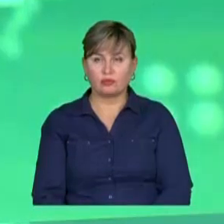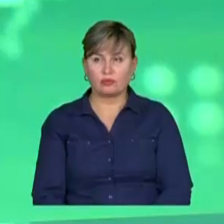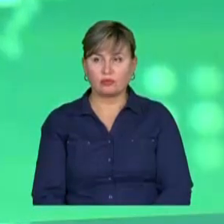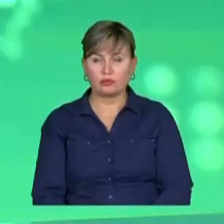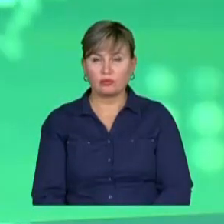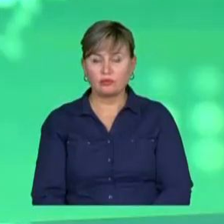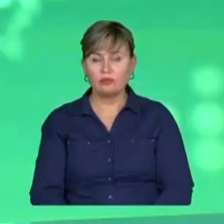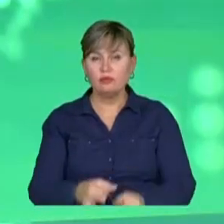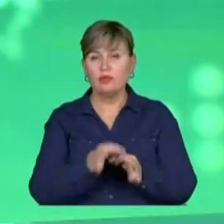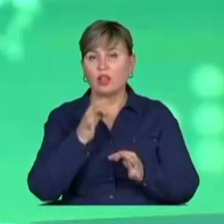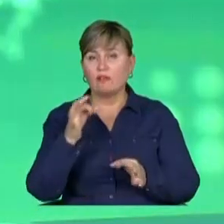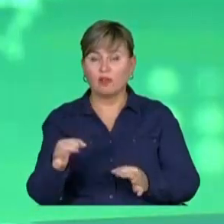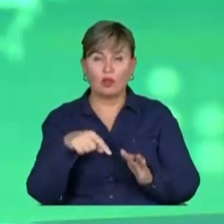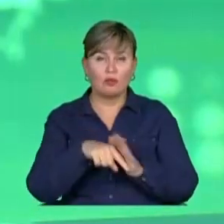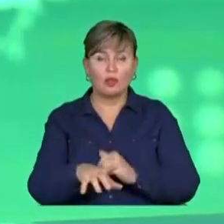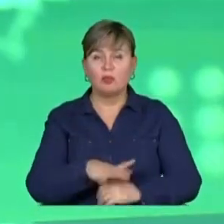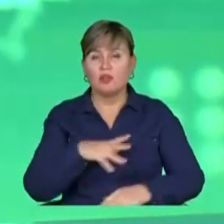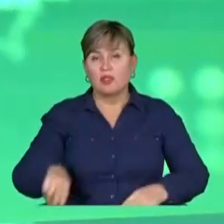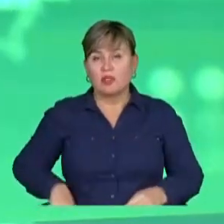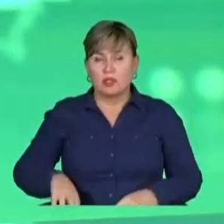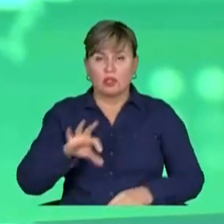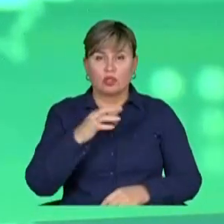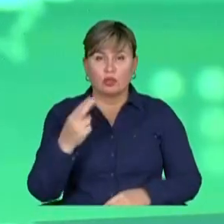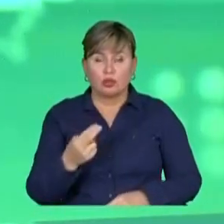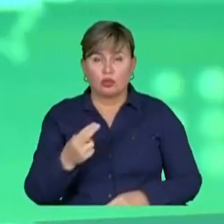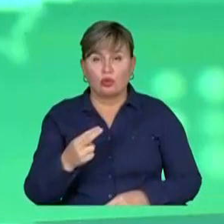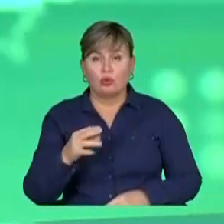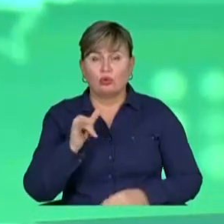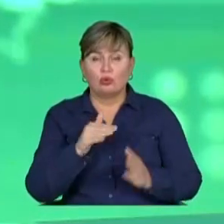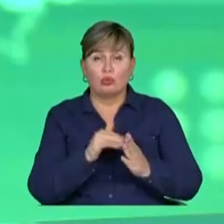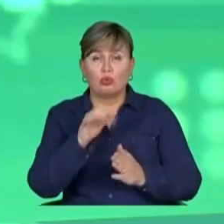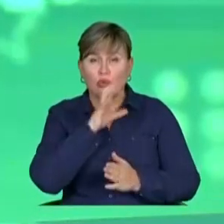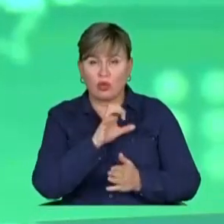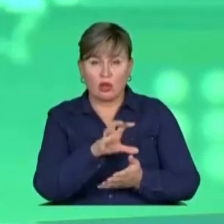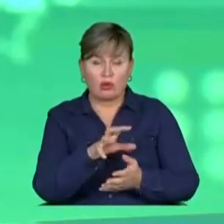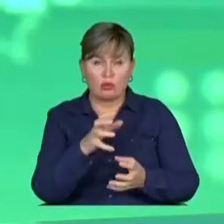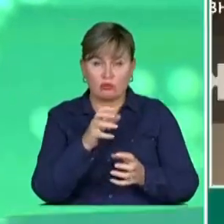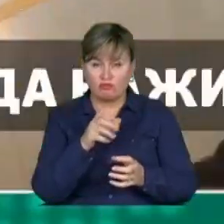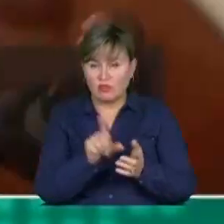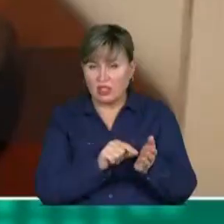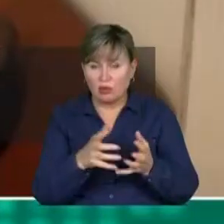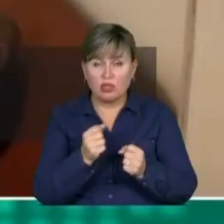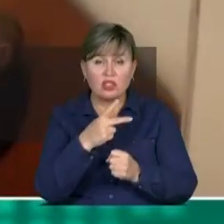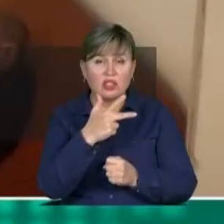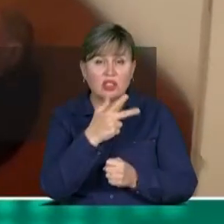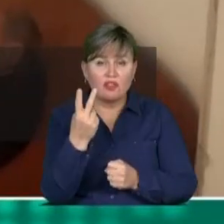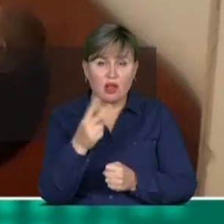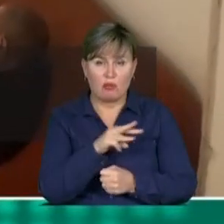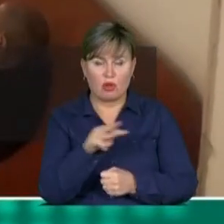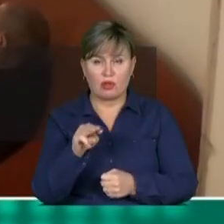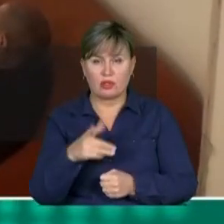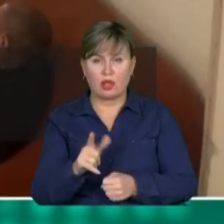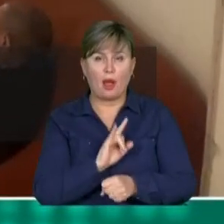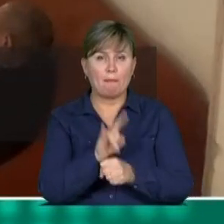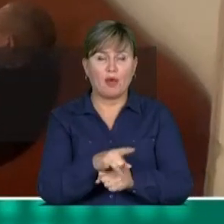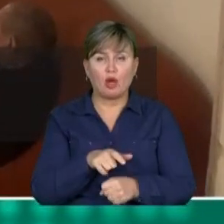Между тем, в области Улытау бывший директор социального дома украл у пенсионеров 32 миллиона тенге. По данным АФМ, она